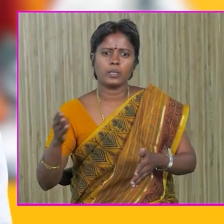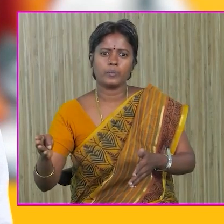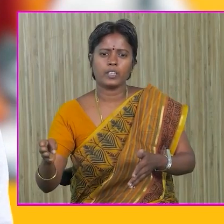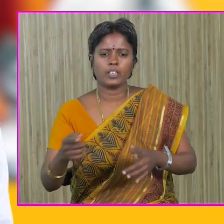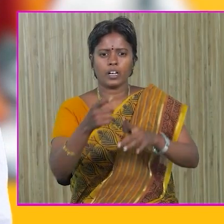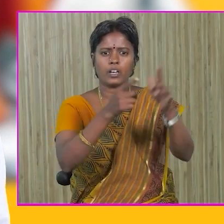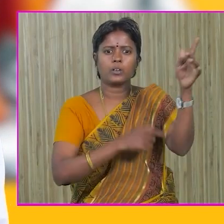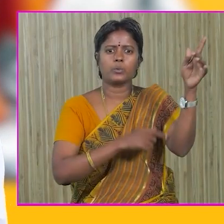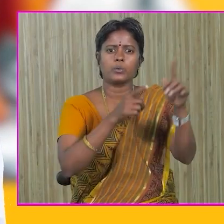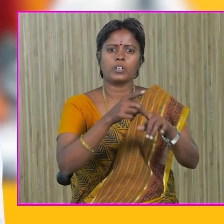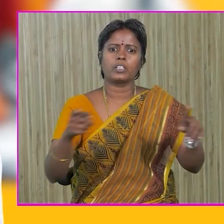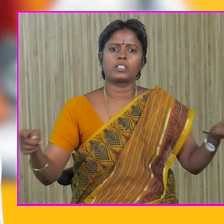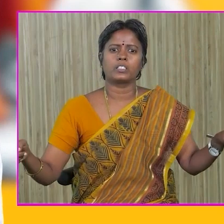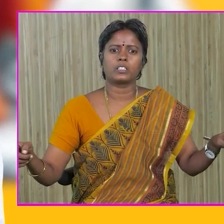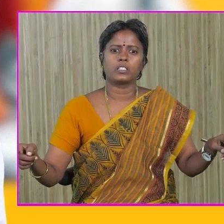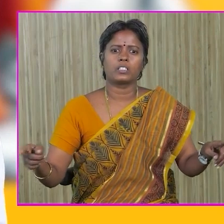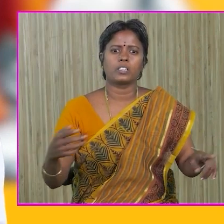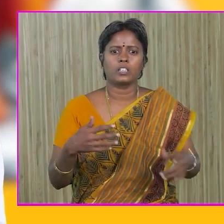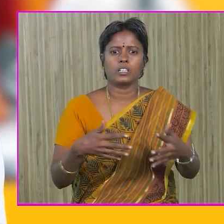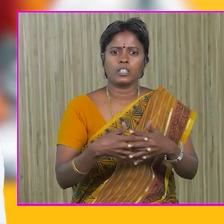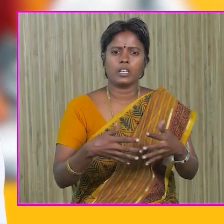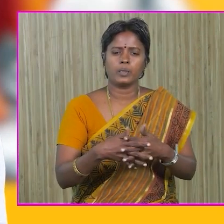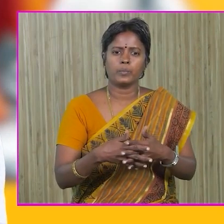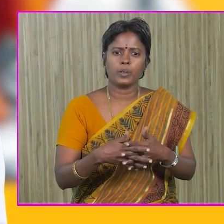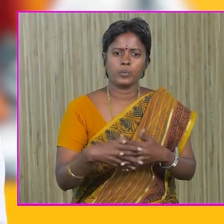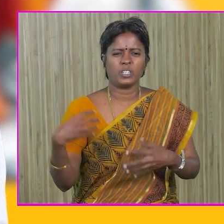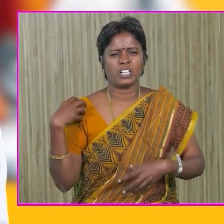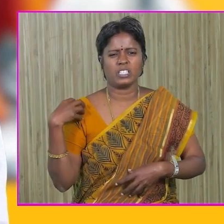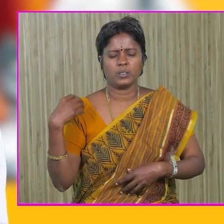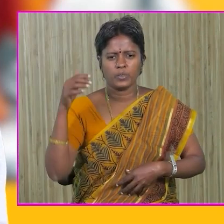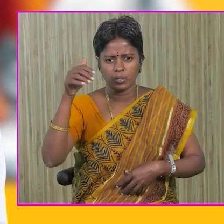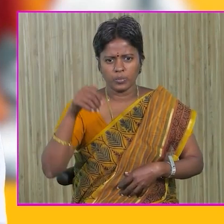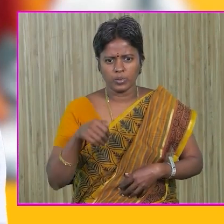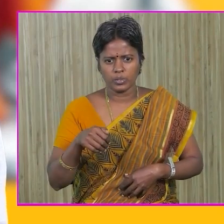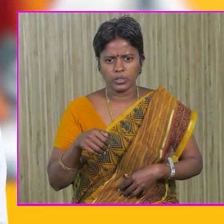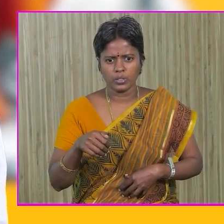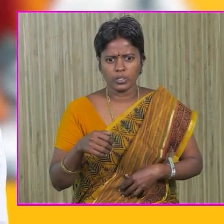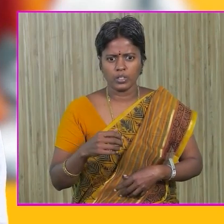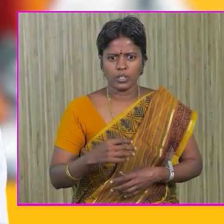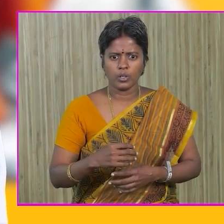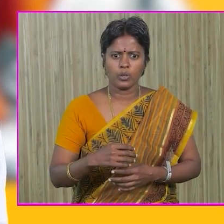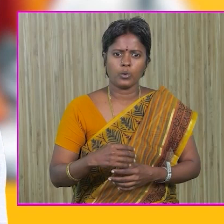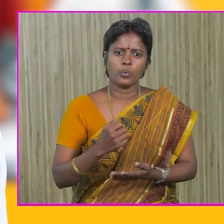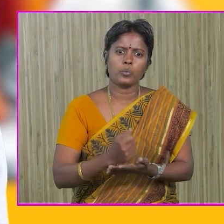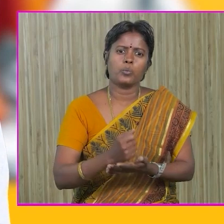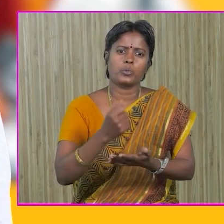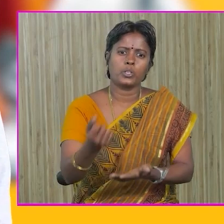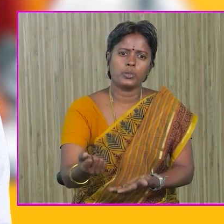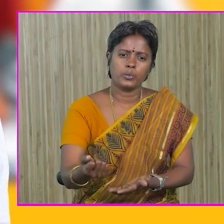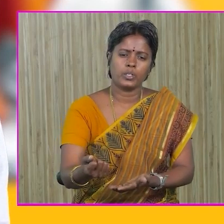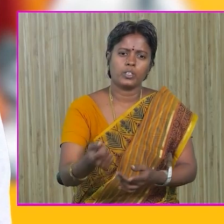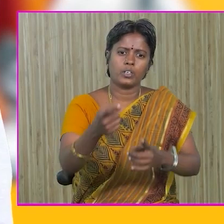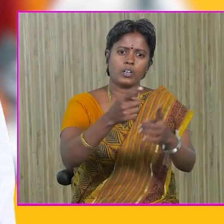எது? நண்பர் ஒருவருக்கு துன்பம் வரும்போது உதவும் குணத்தையே நண்பரின்